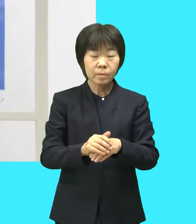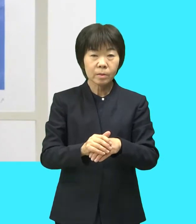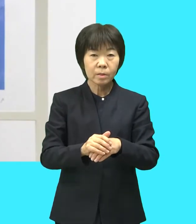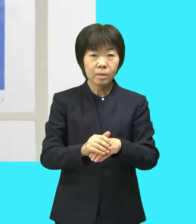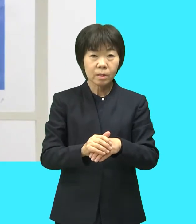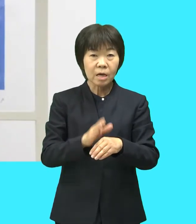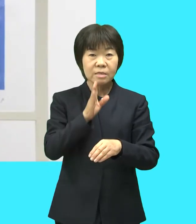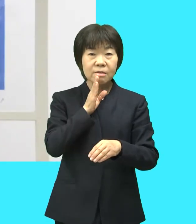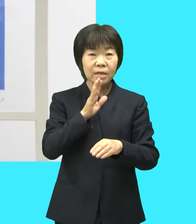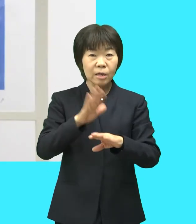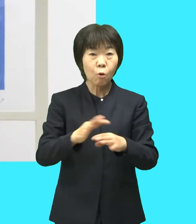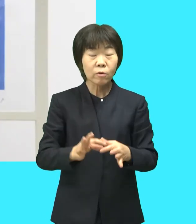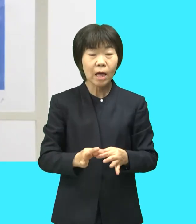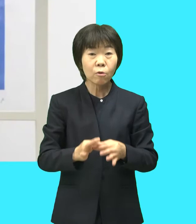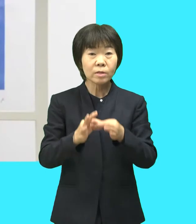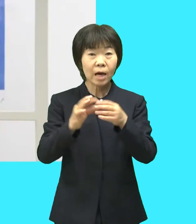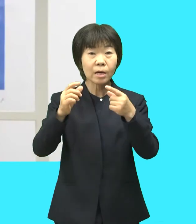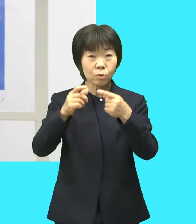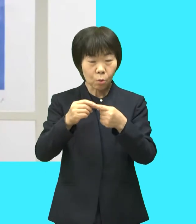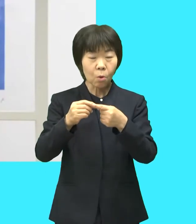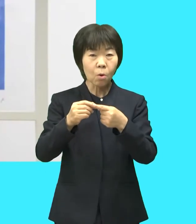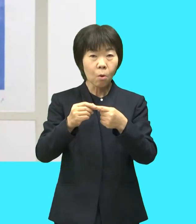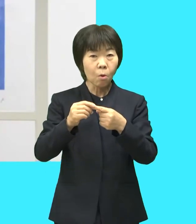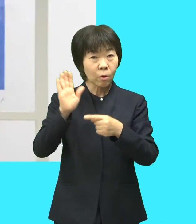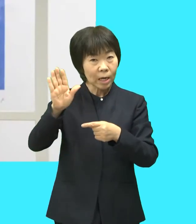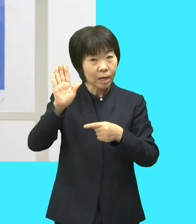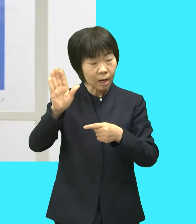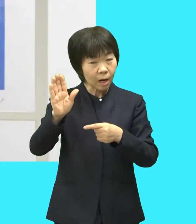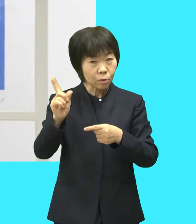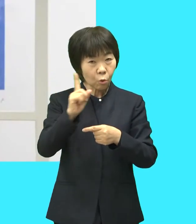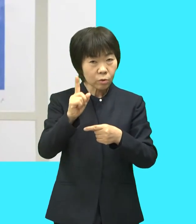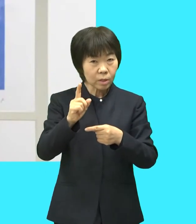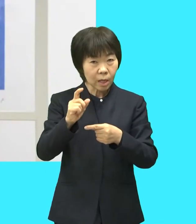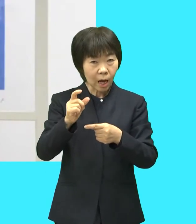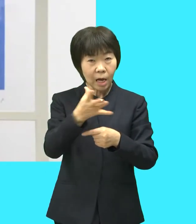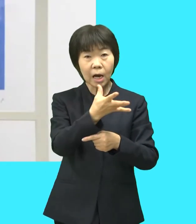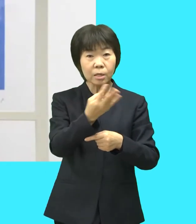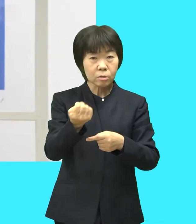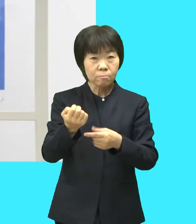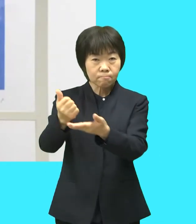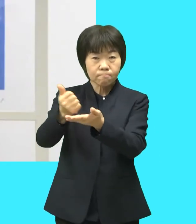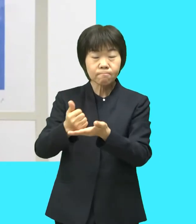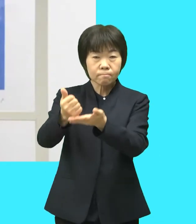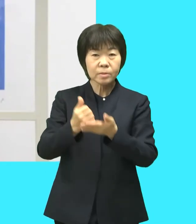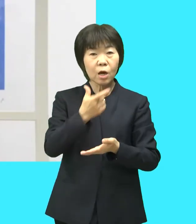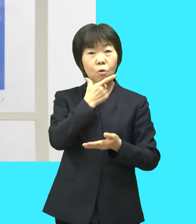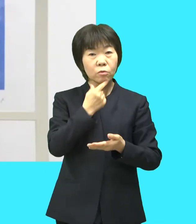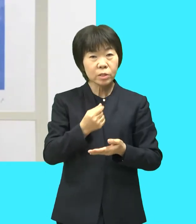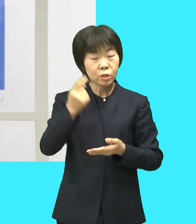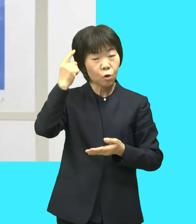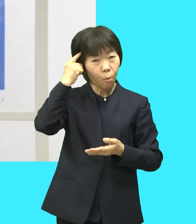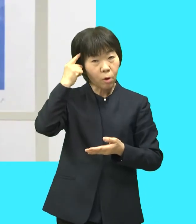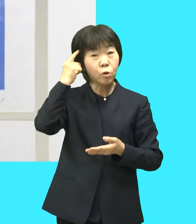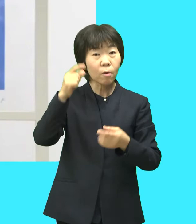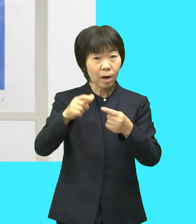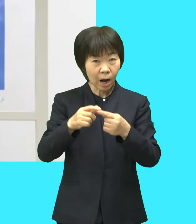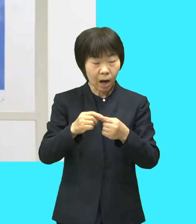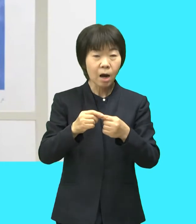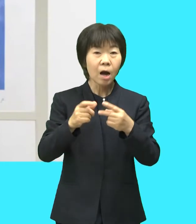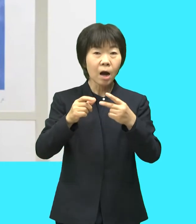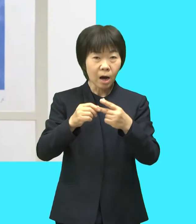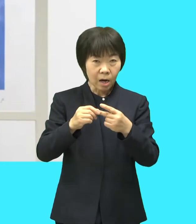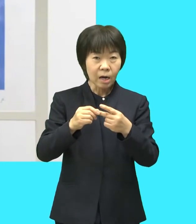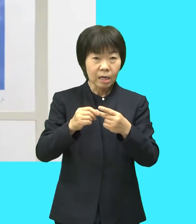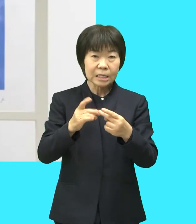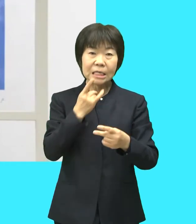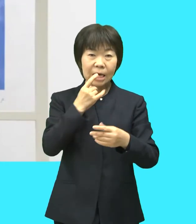実際の手応えと、また、これから、まあ、どういった頻度であの菅さんにまた来てほしいですとか、あの期待される